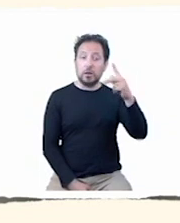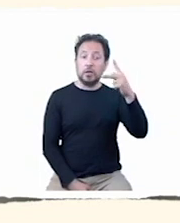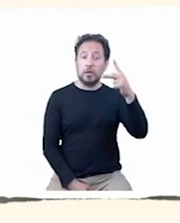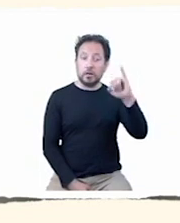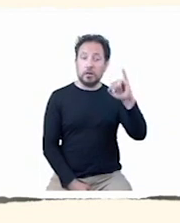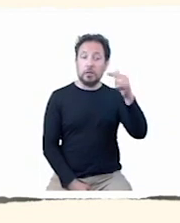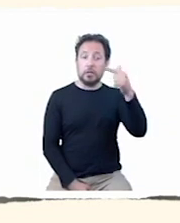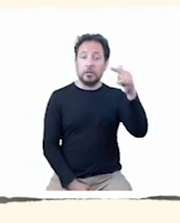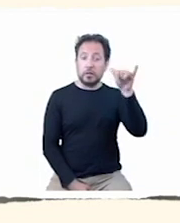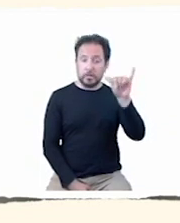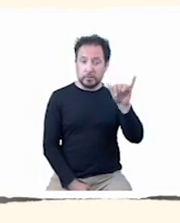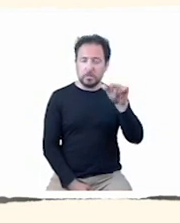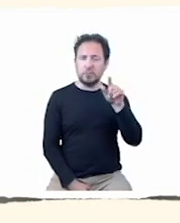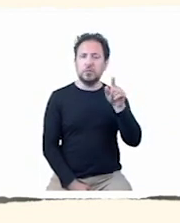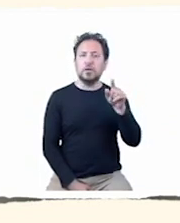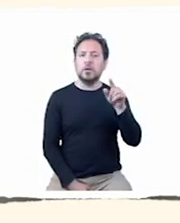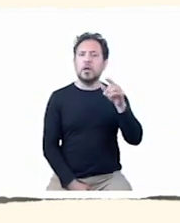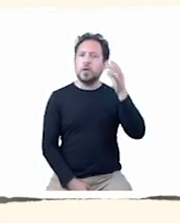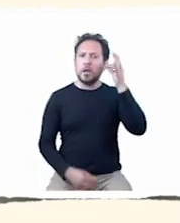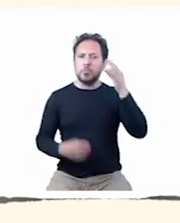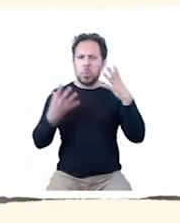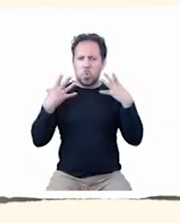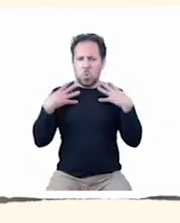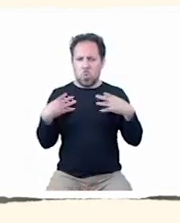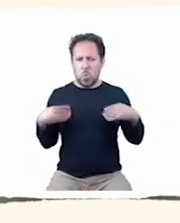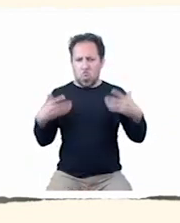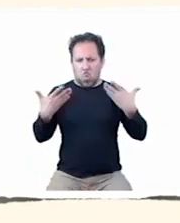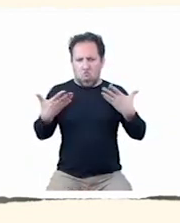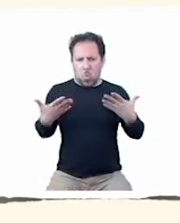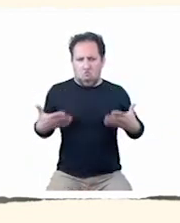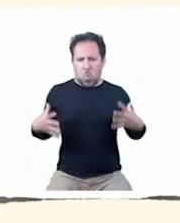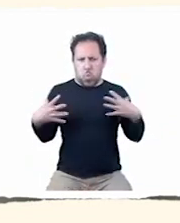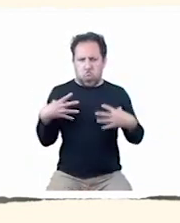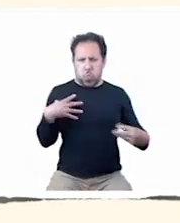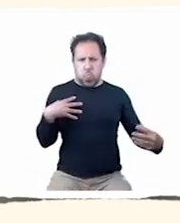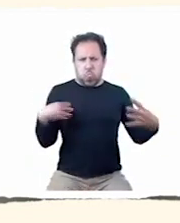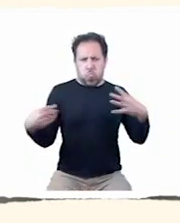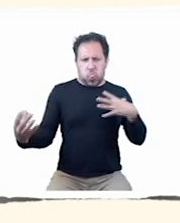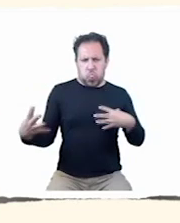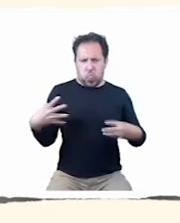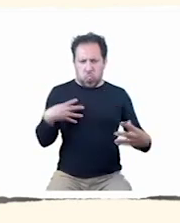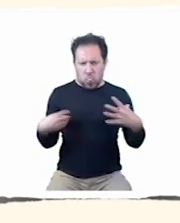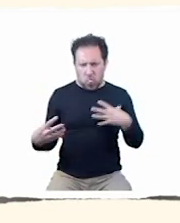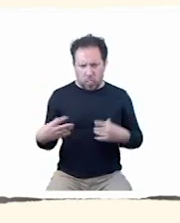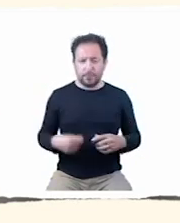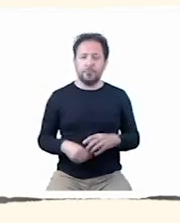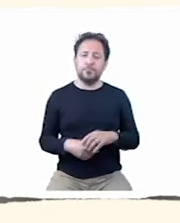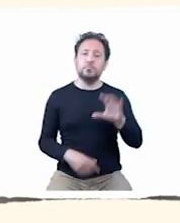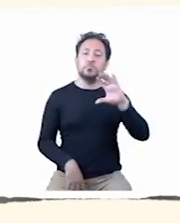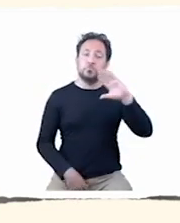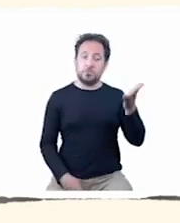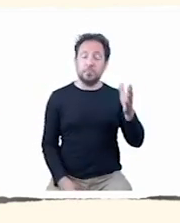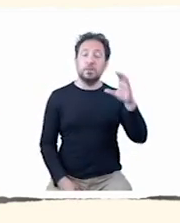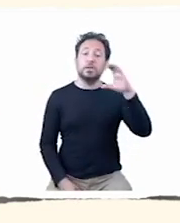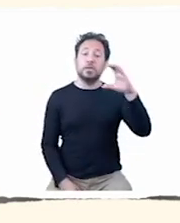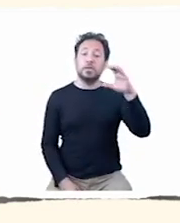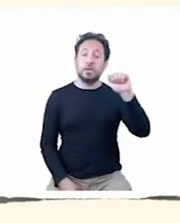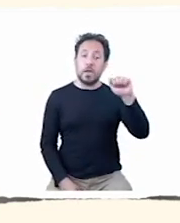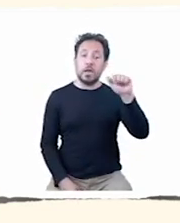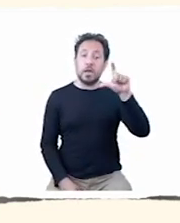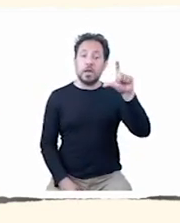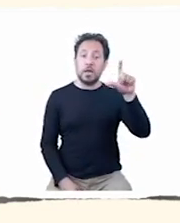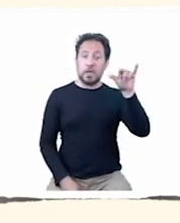Crystal Kitty, dai capelli lunghi. Kelly, l'unico più piccolo di Rocky.